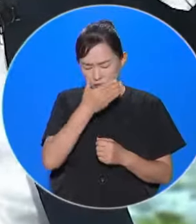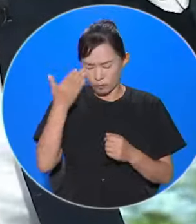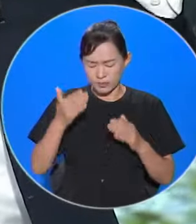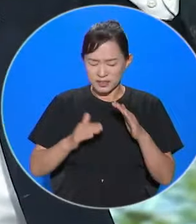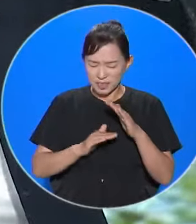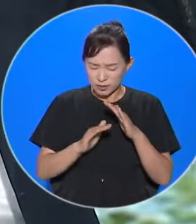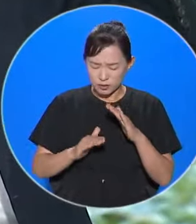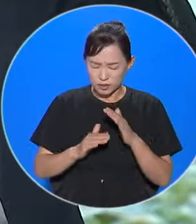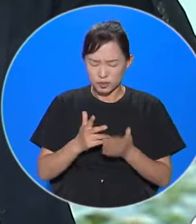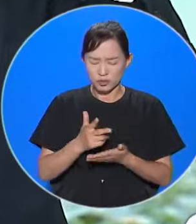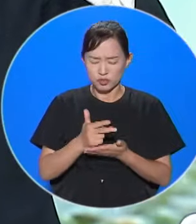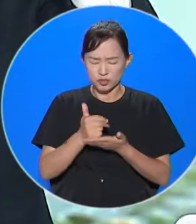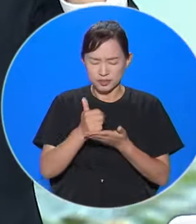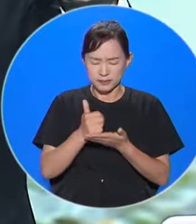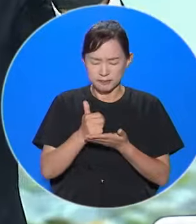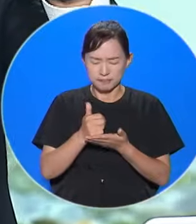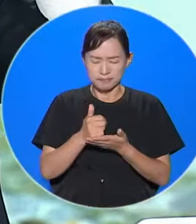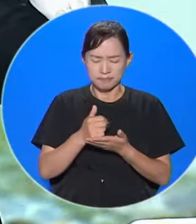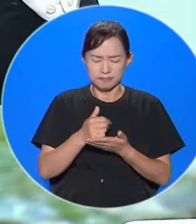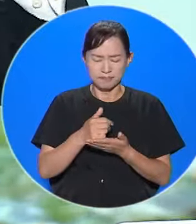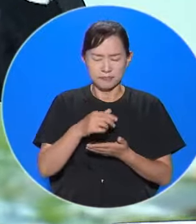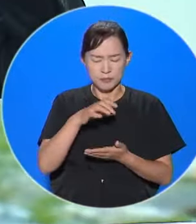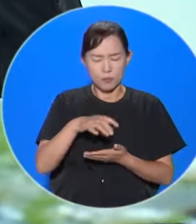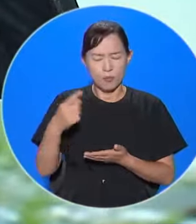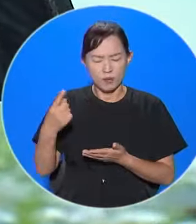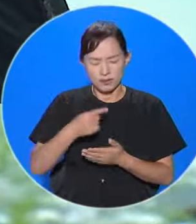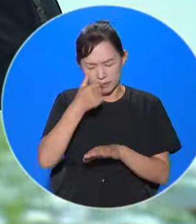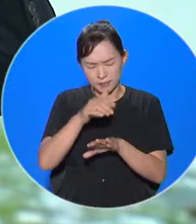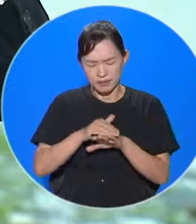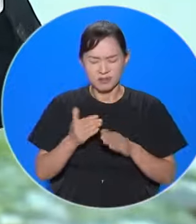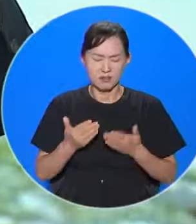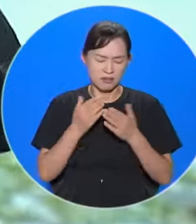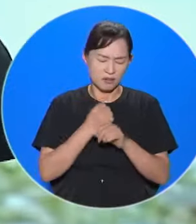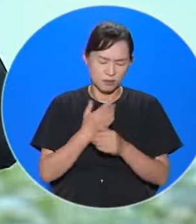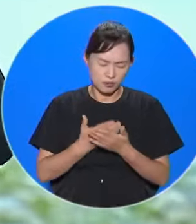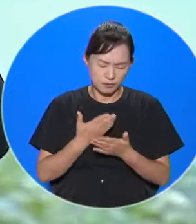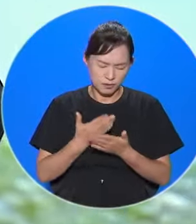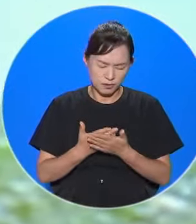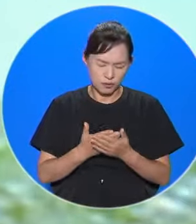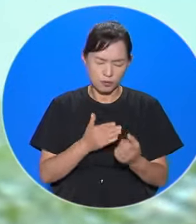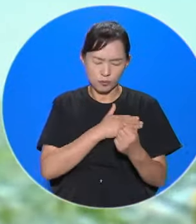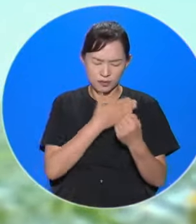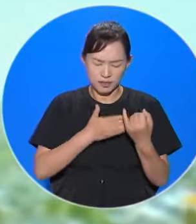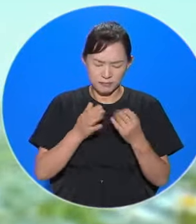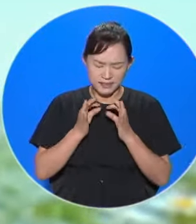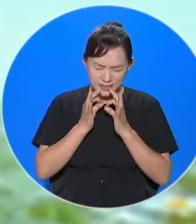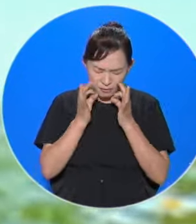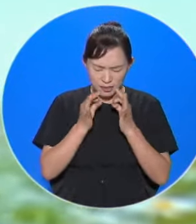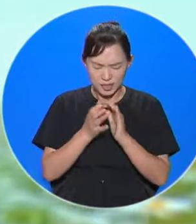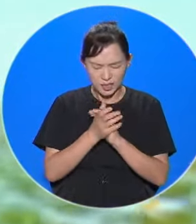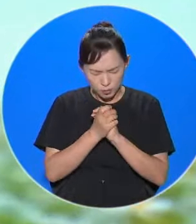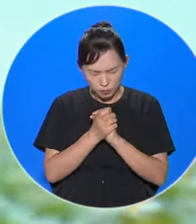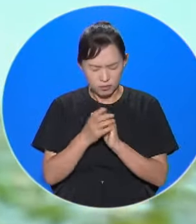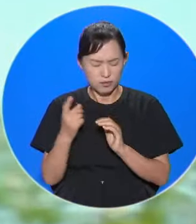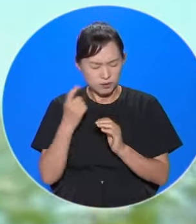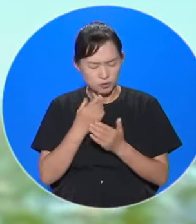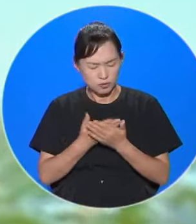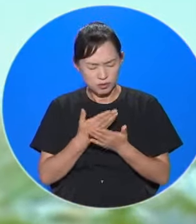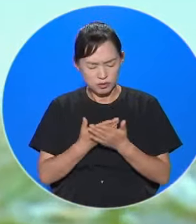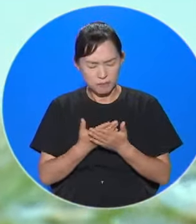수 있도록 하나님 역사하여 주시옵소서. 우리 권사님의 간곡한 기도를 들어주셔서 하나님, 우리 많은